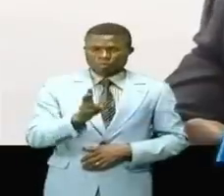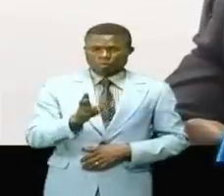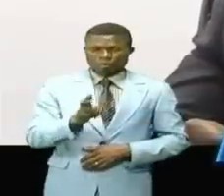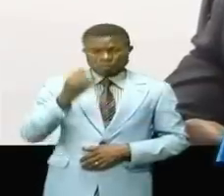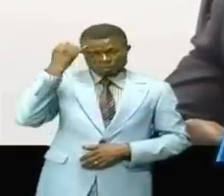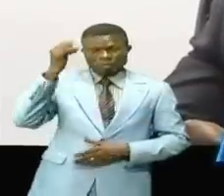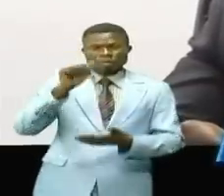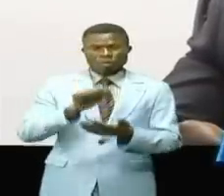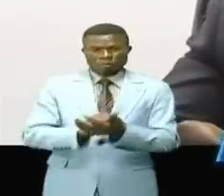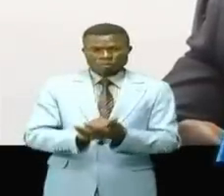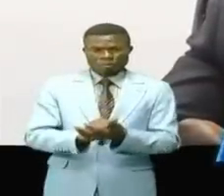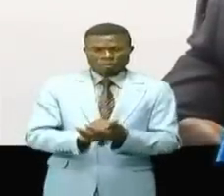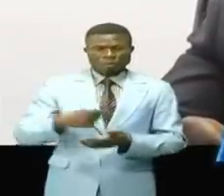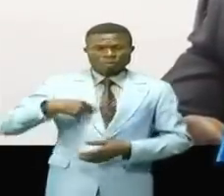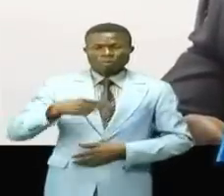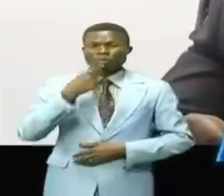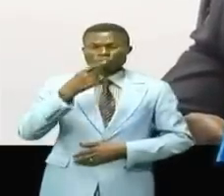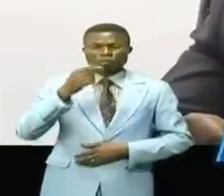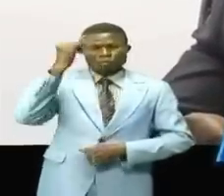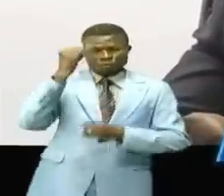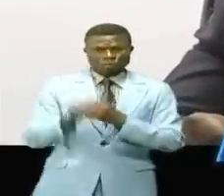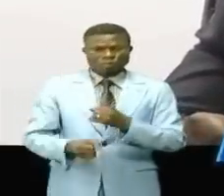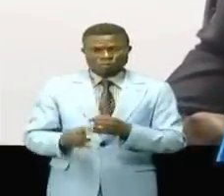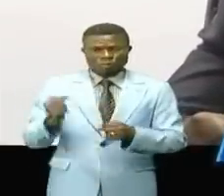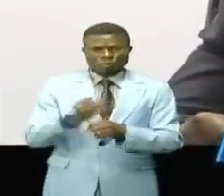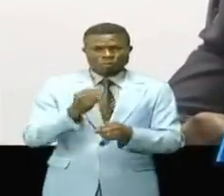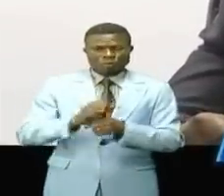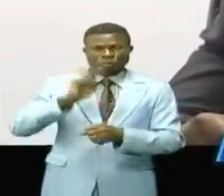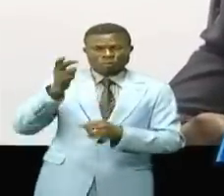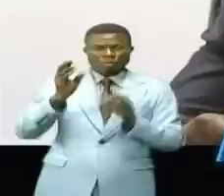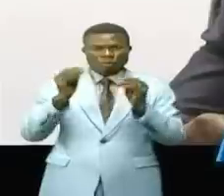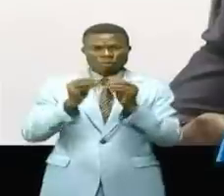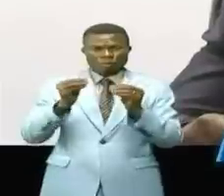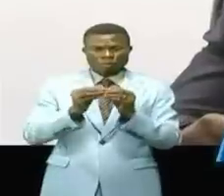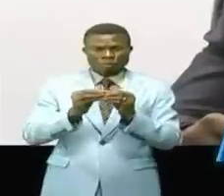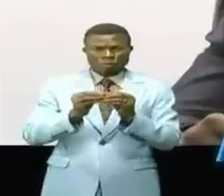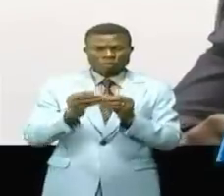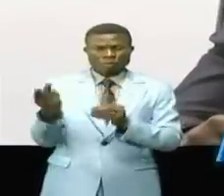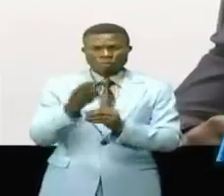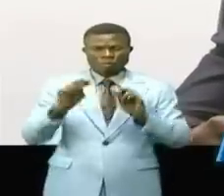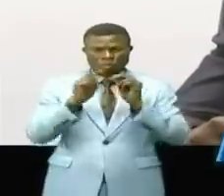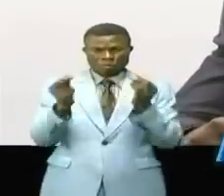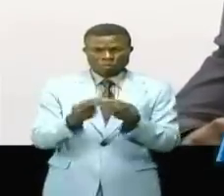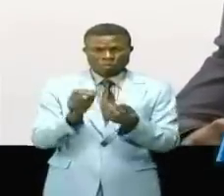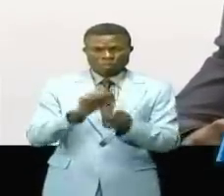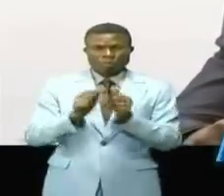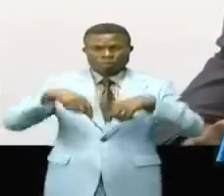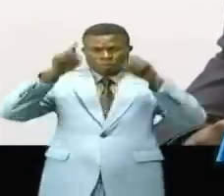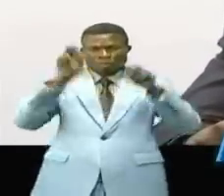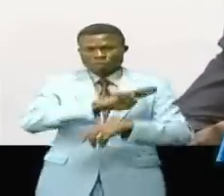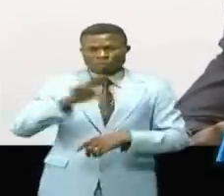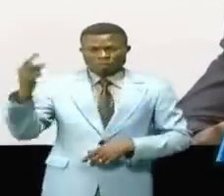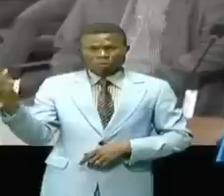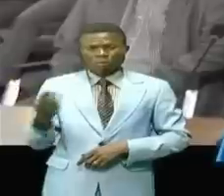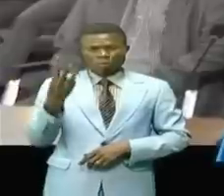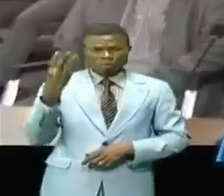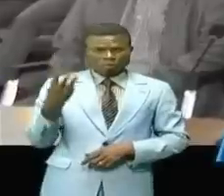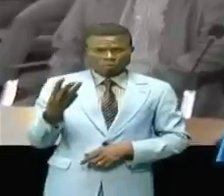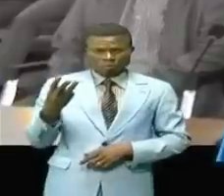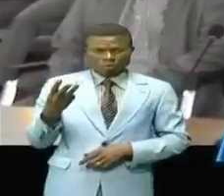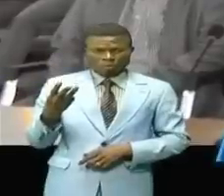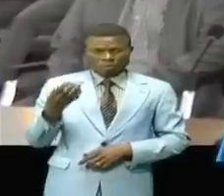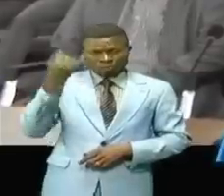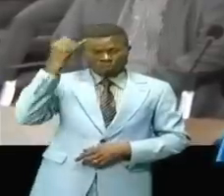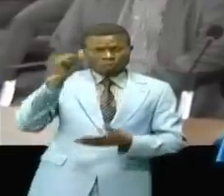propos que nous déclarons clos les travaux de la deuxième rencontre annuelle mixte pour le compte de l'exercice 2020. C'est en